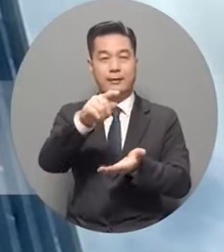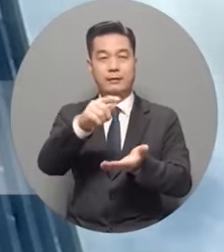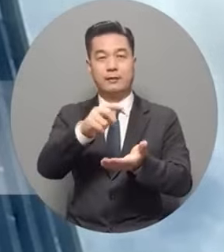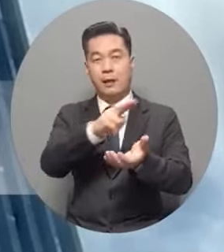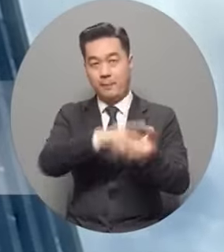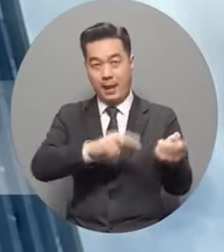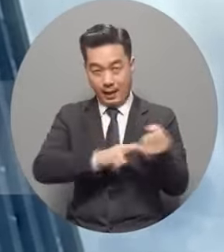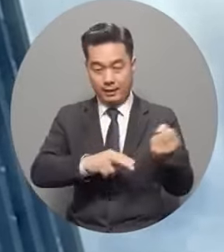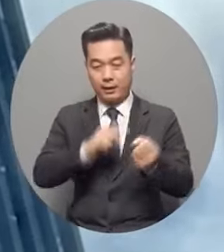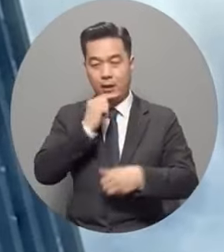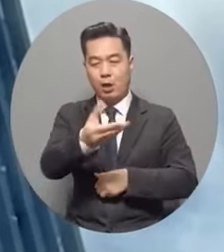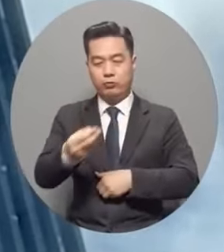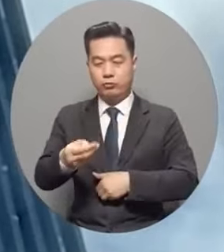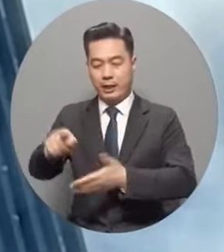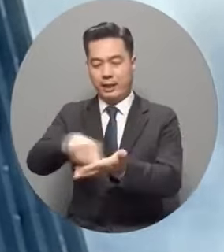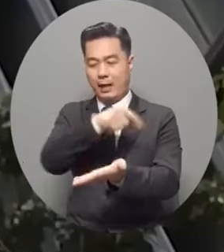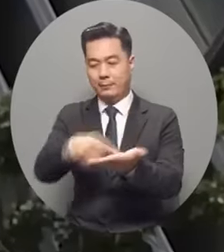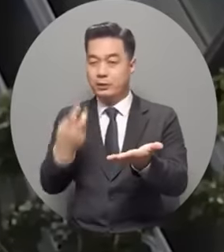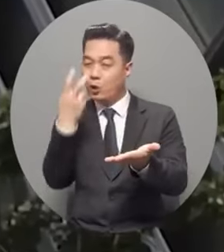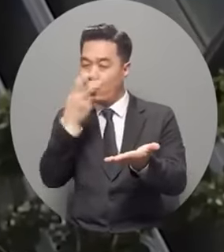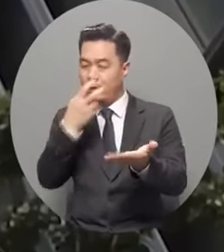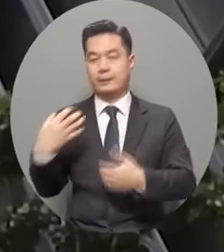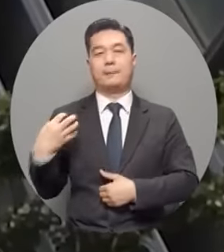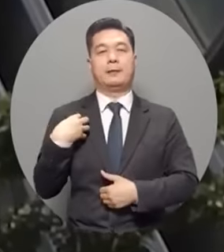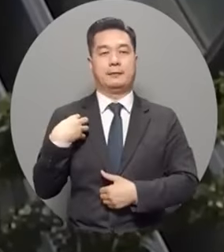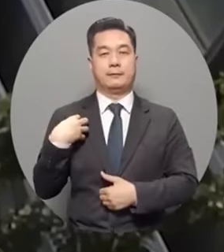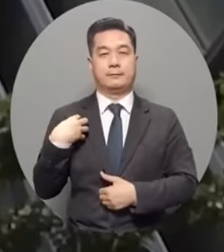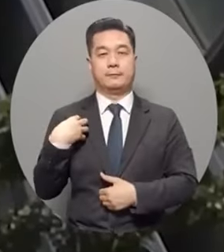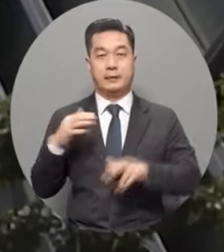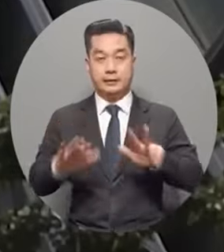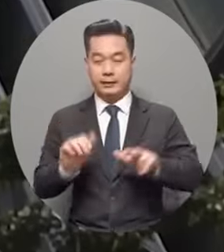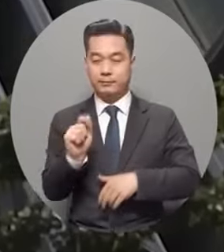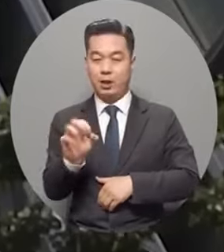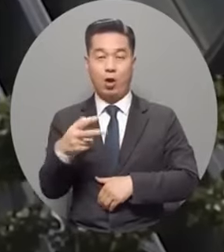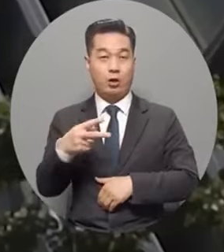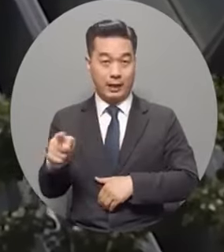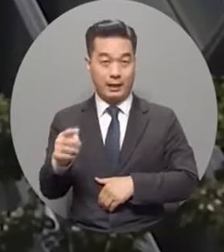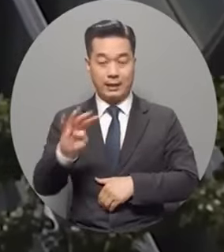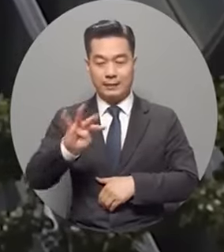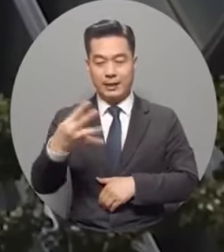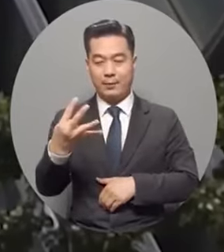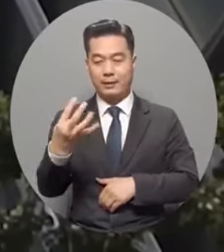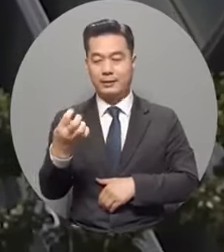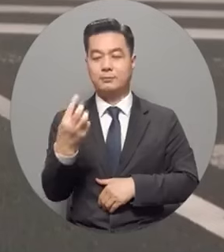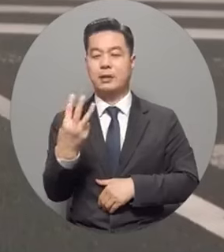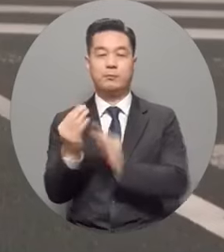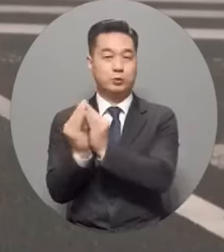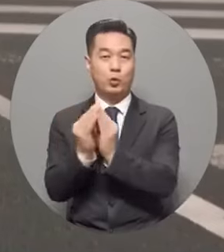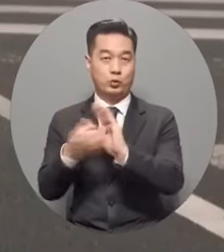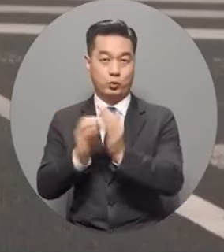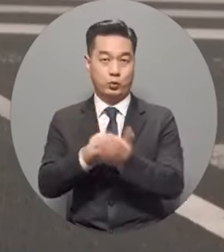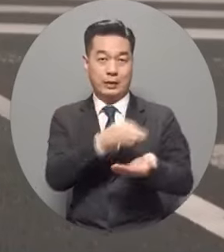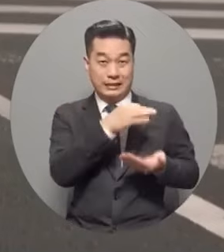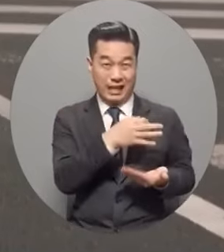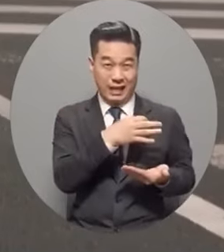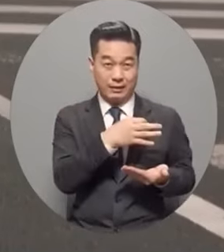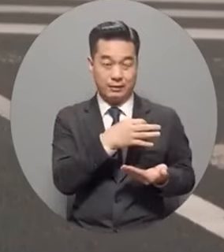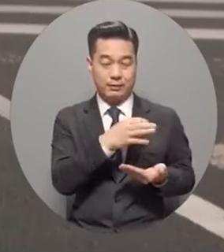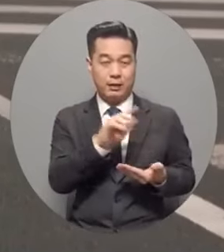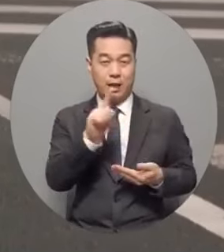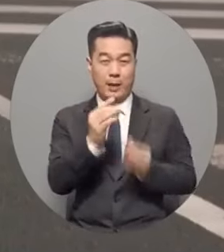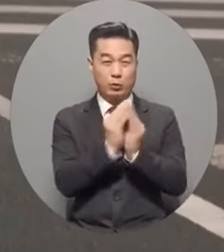방안을 관리 감독하게 됩니다. 현재 알려진 헝다의 부채는 443조 원, 자산은 이보다 100조 원